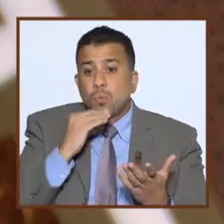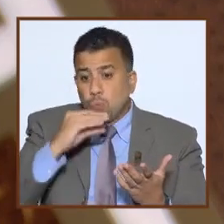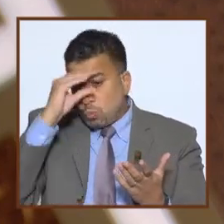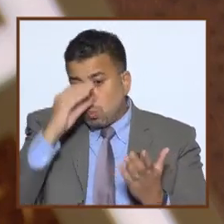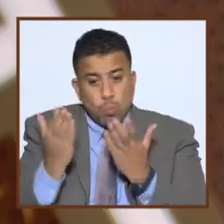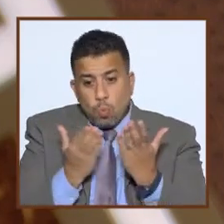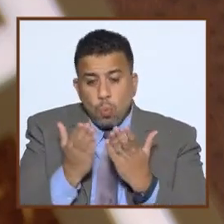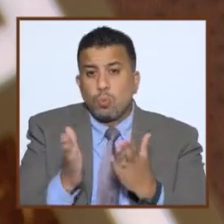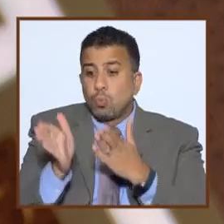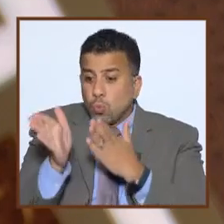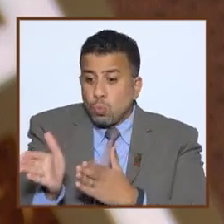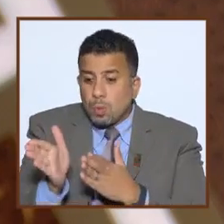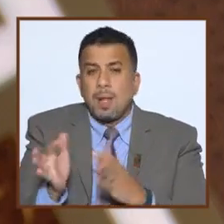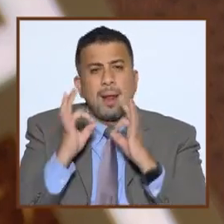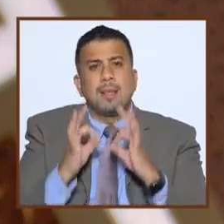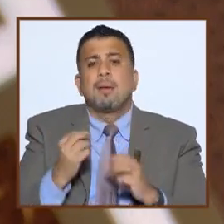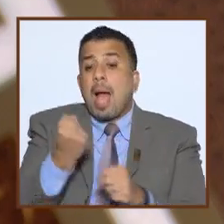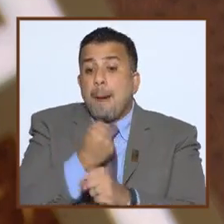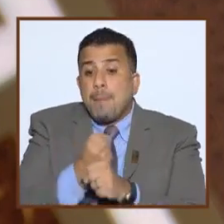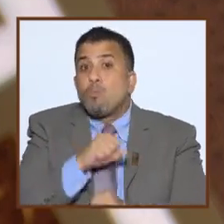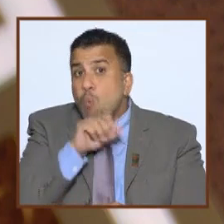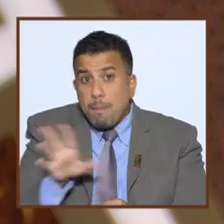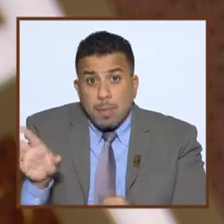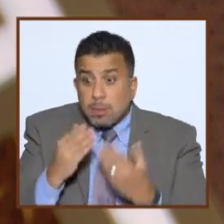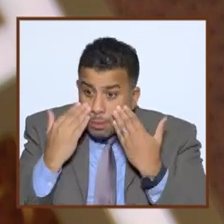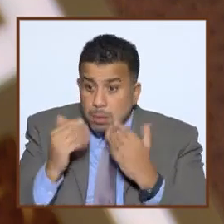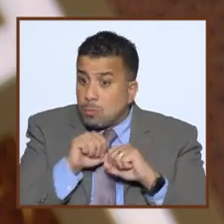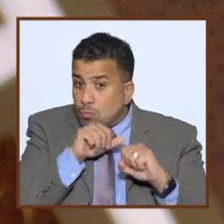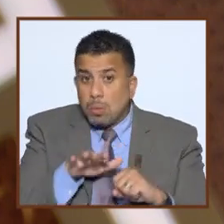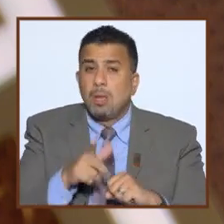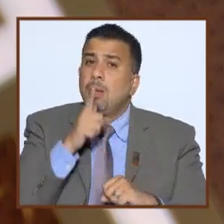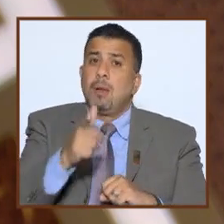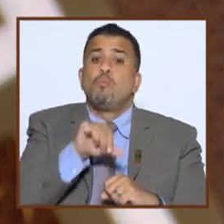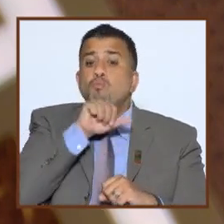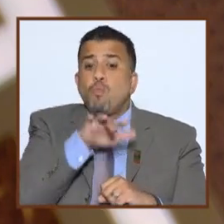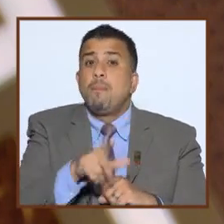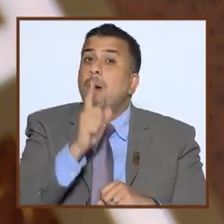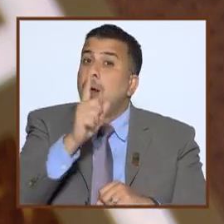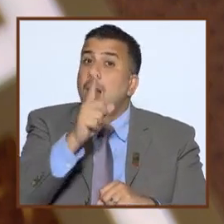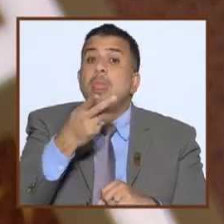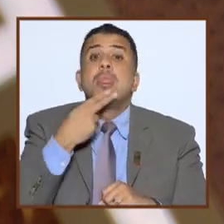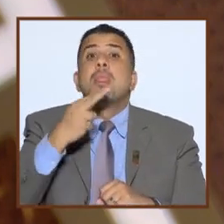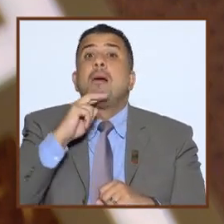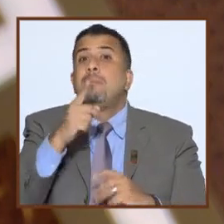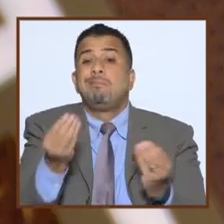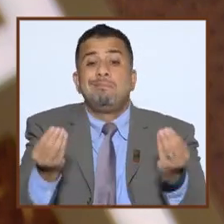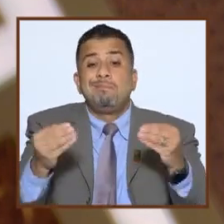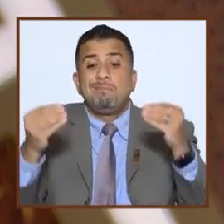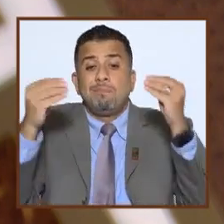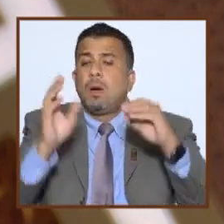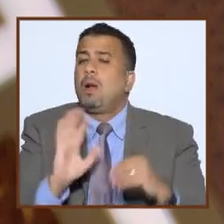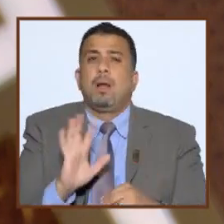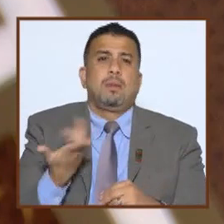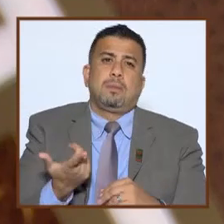والسنه ولذلك النبي عليه الصلاه والسلام حذر من الكذب عليه حذر ومن جمله